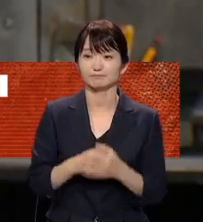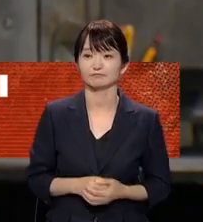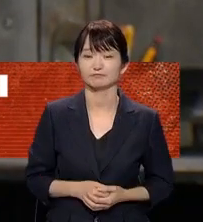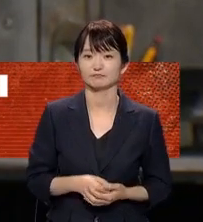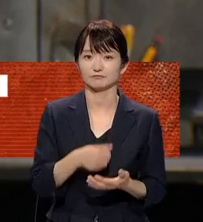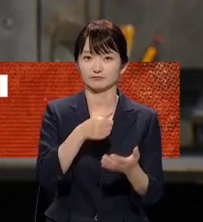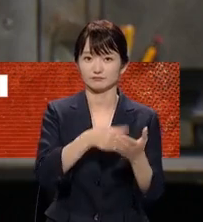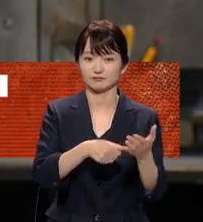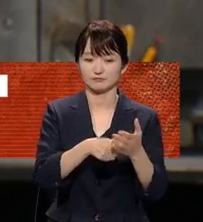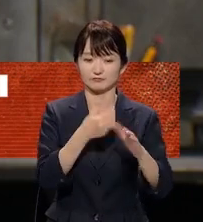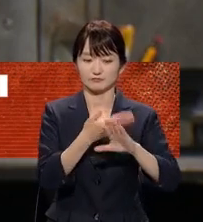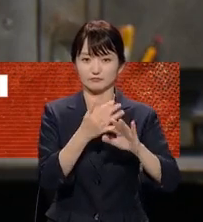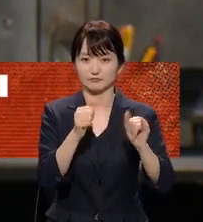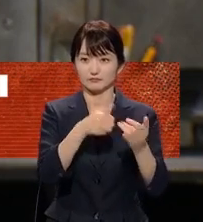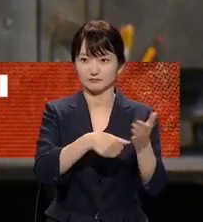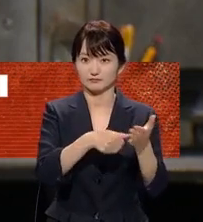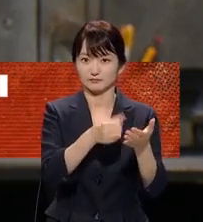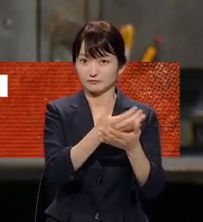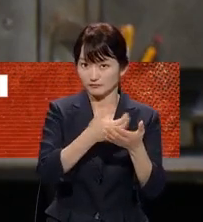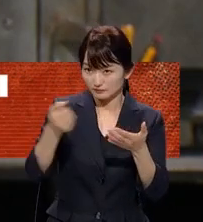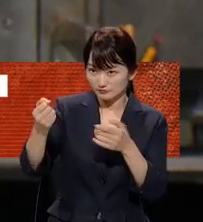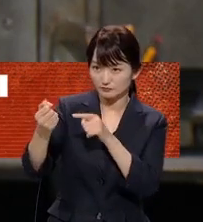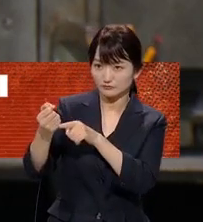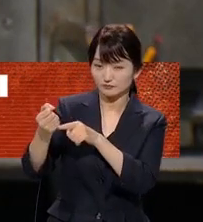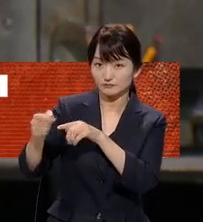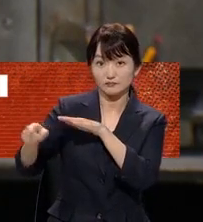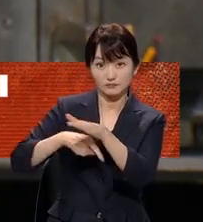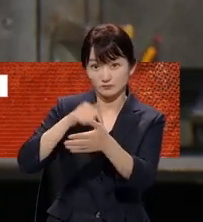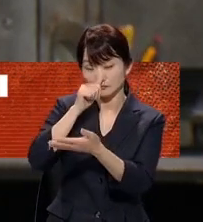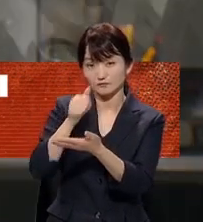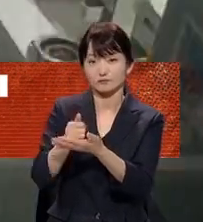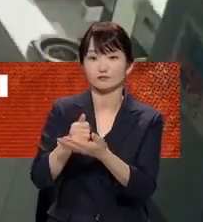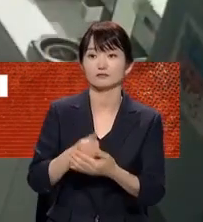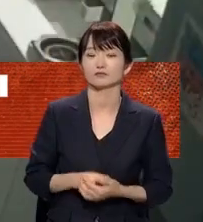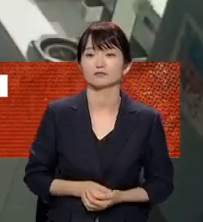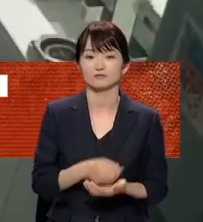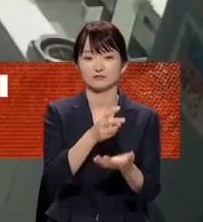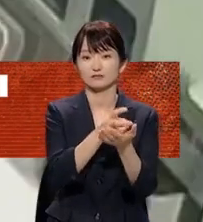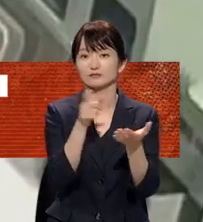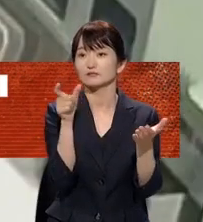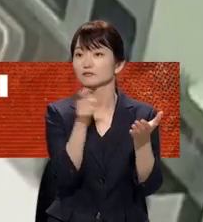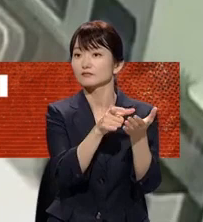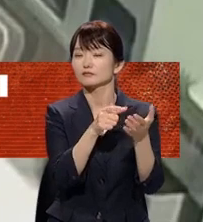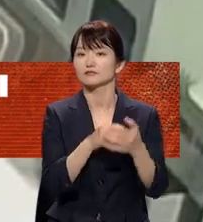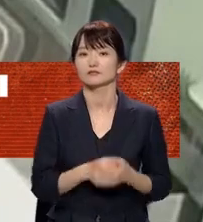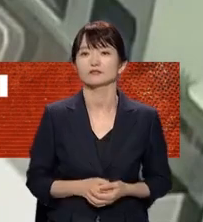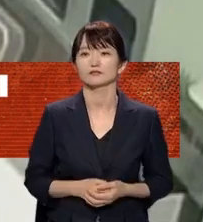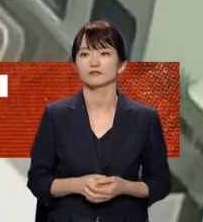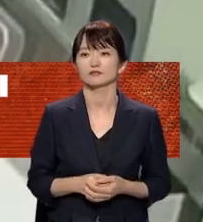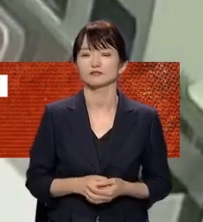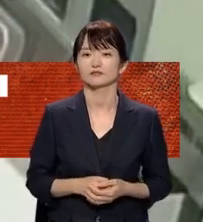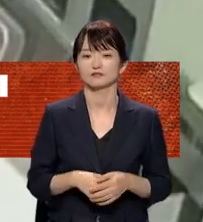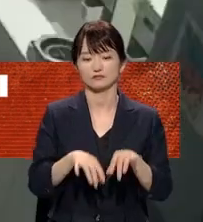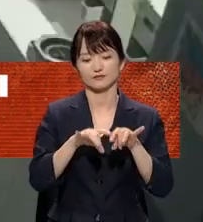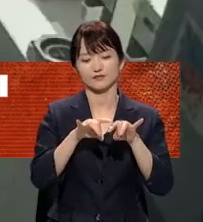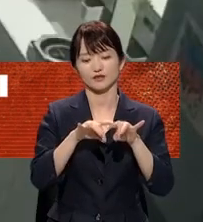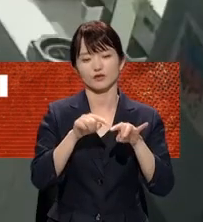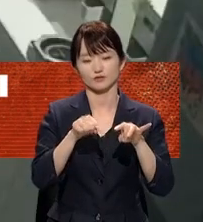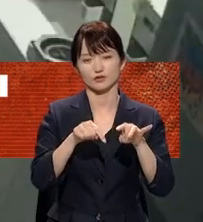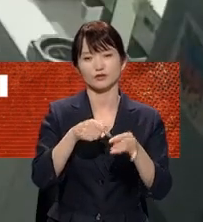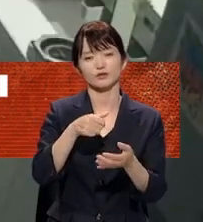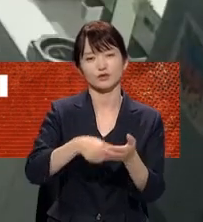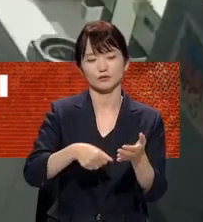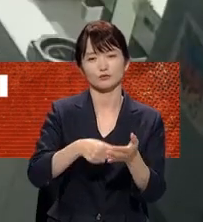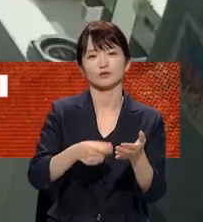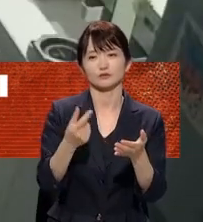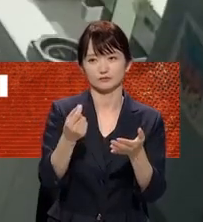재물을 타인의 재물을 가져갔을 때 절도죄가 되죠. 근데 우리 법에는 동력도 재물로 봅니다. 전기도 재물로 볼 수 있기